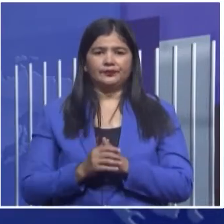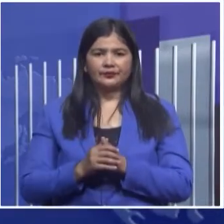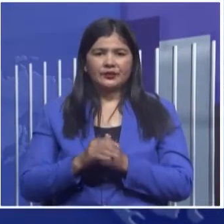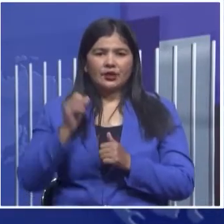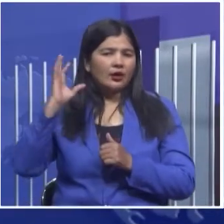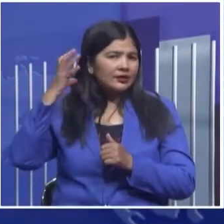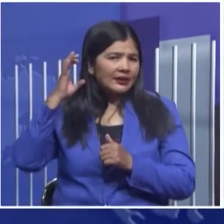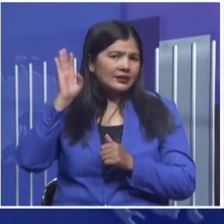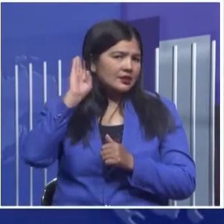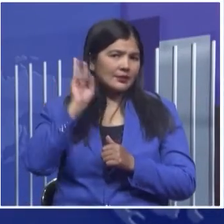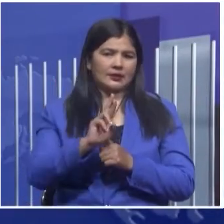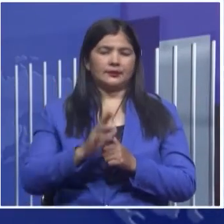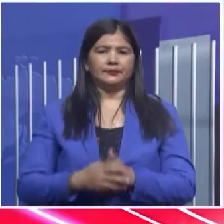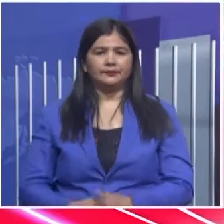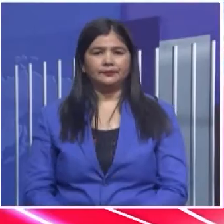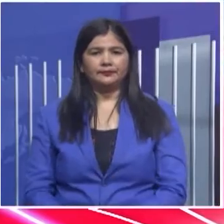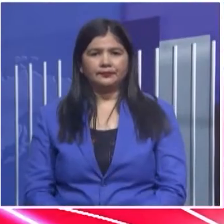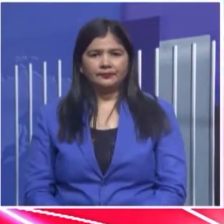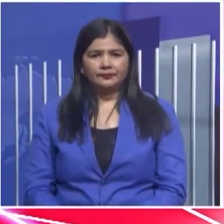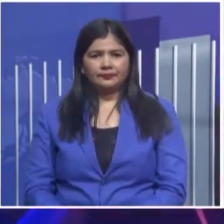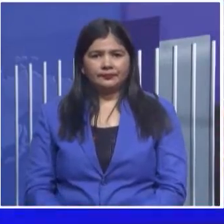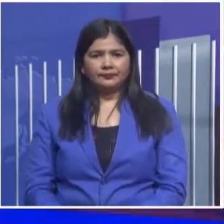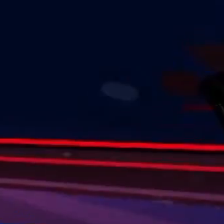अब अन्तर्राष्ट्रिय समाचार।